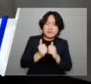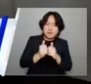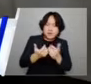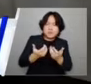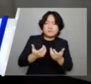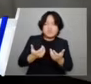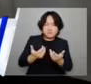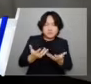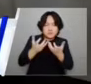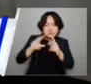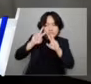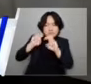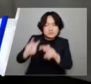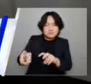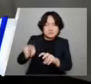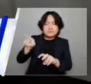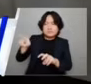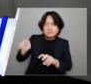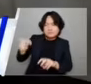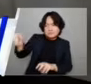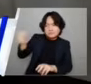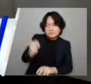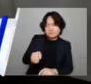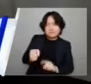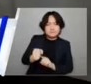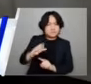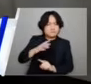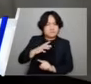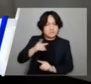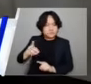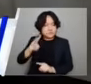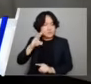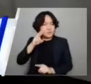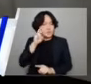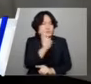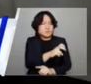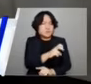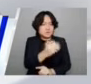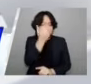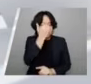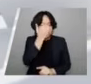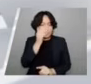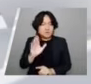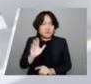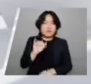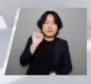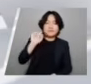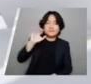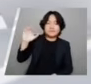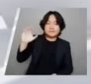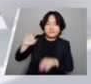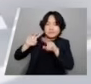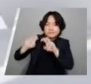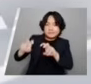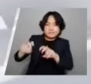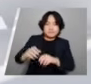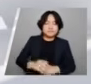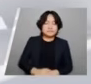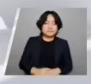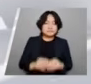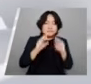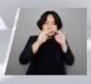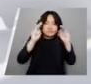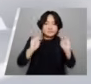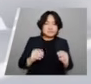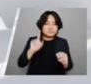Garma sa as an insider witness dito sa ICC investigation. Sabi ng Malacanang, hindi magbabalik bilang